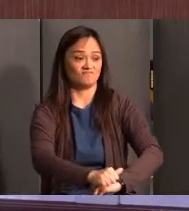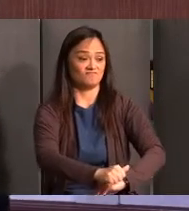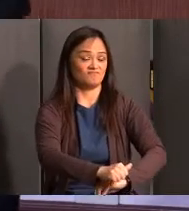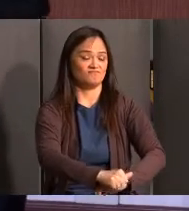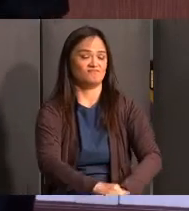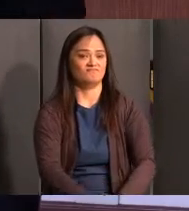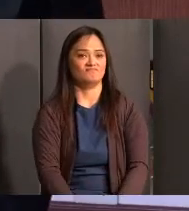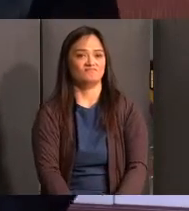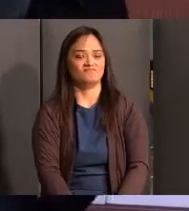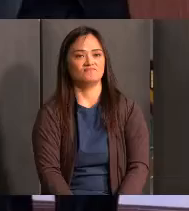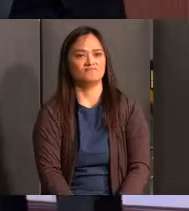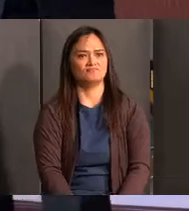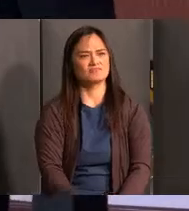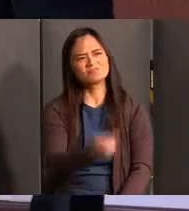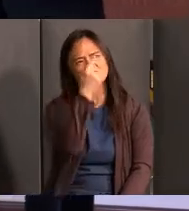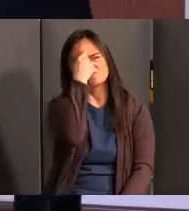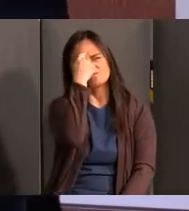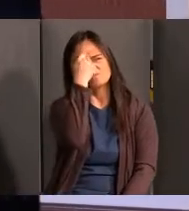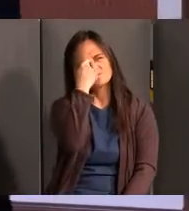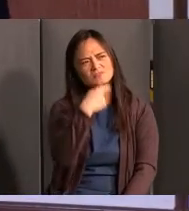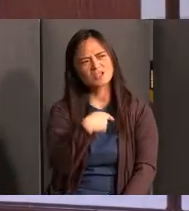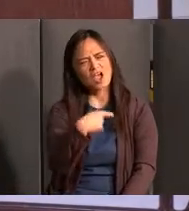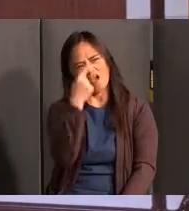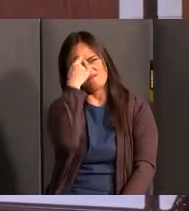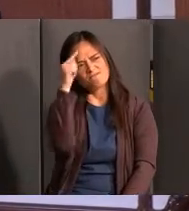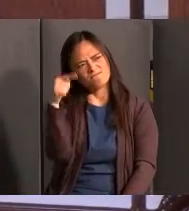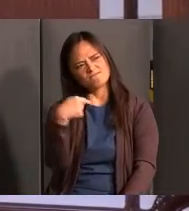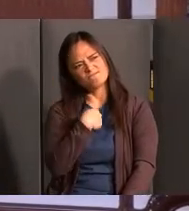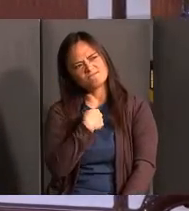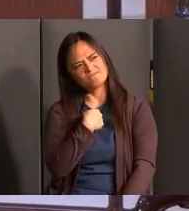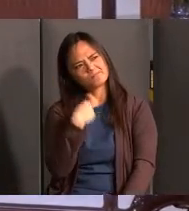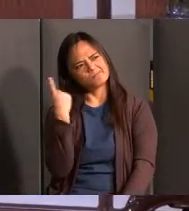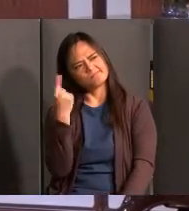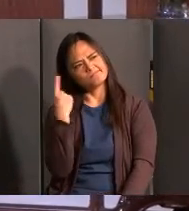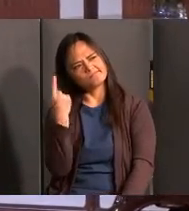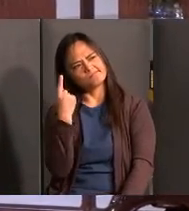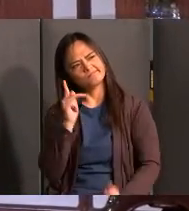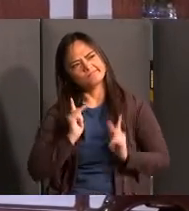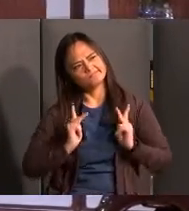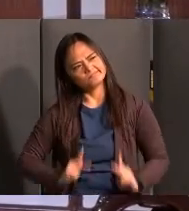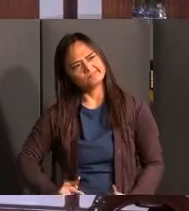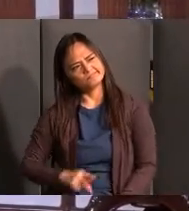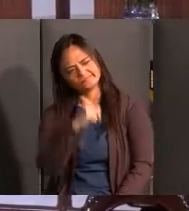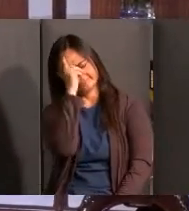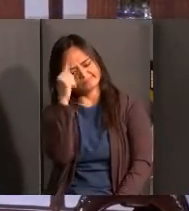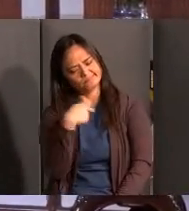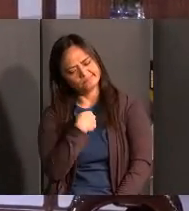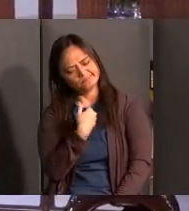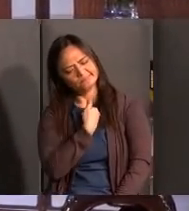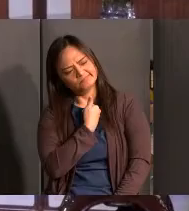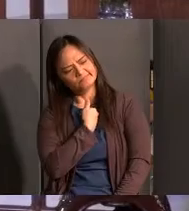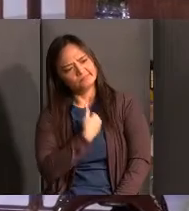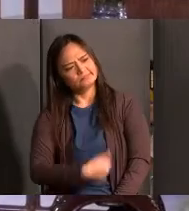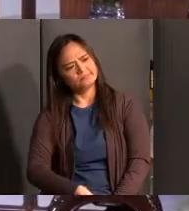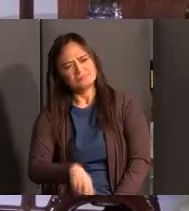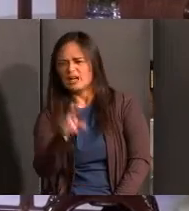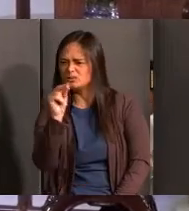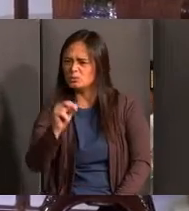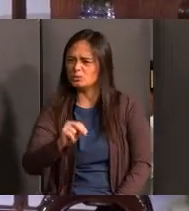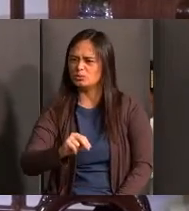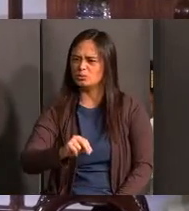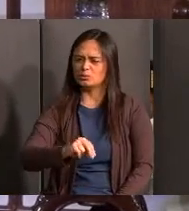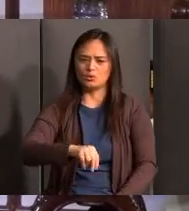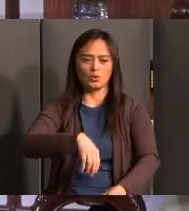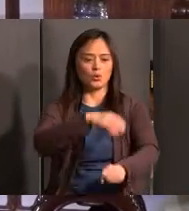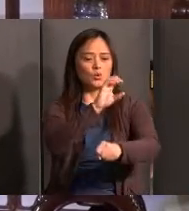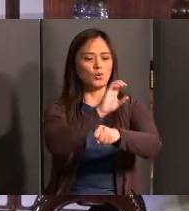See, minsan iniisip natin, para sa akin lang, it's a personal thing. Pero teka muna, corporate yun eh. It's